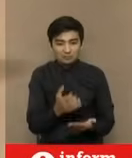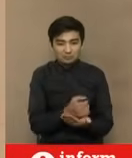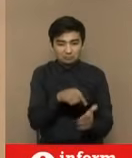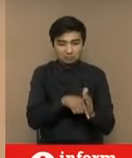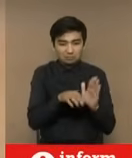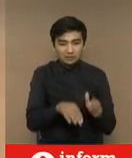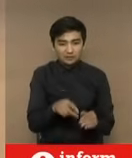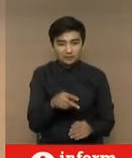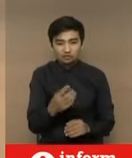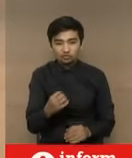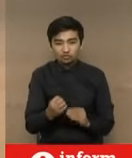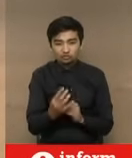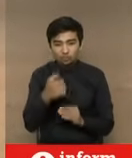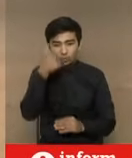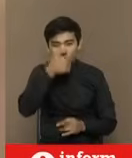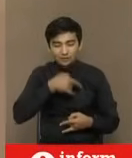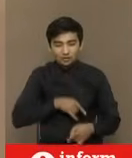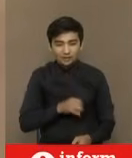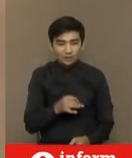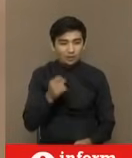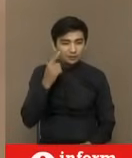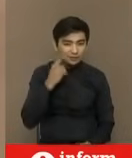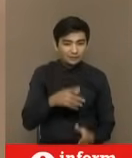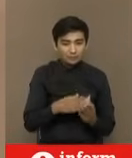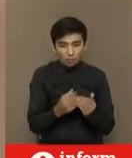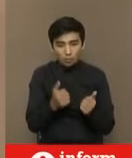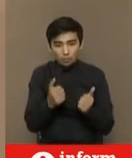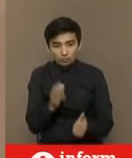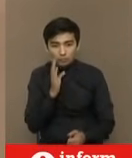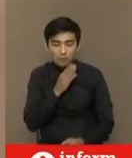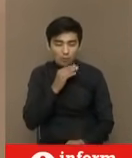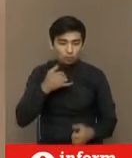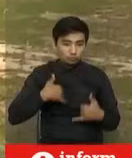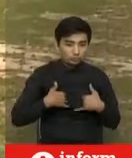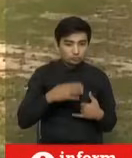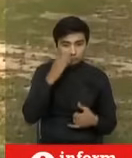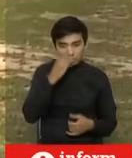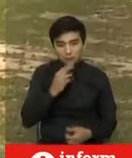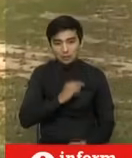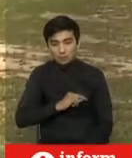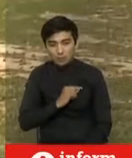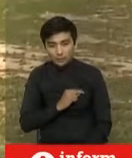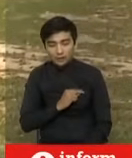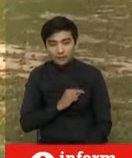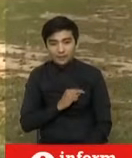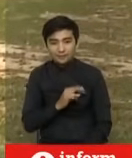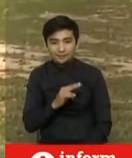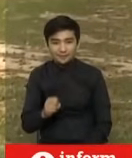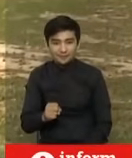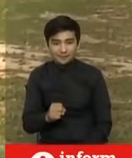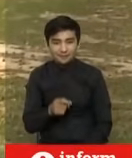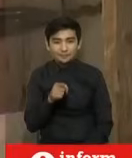2014 года рождения известно что семья благополучная Мама учитель папа работает на мест на местном